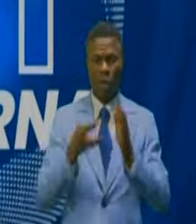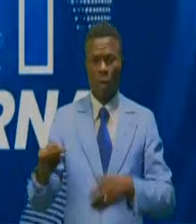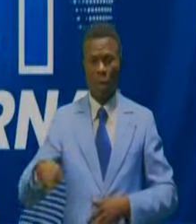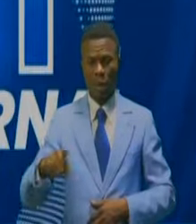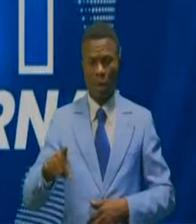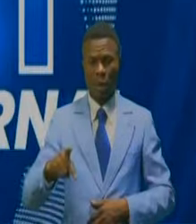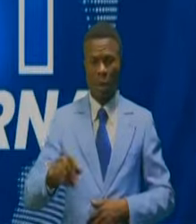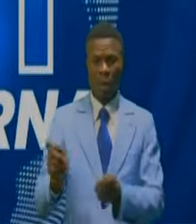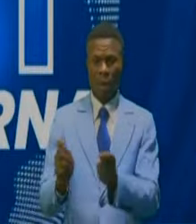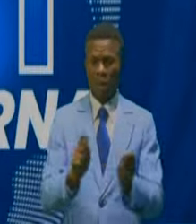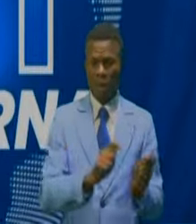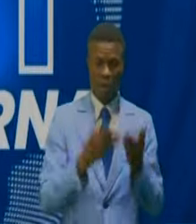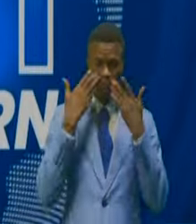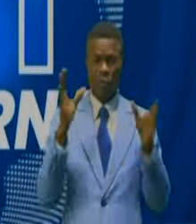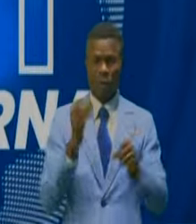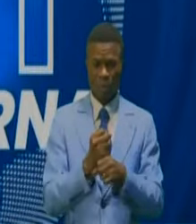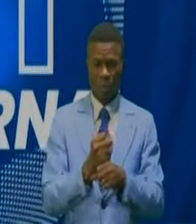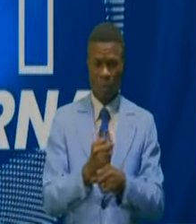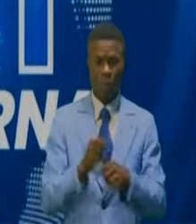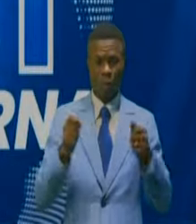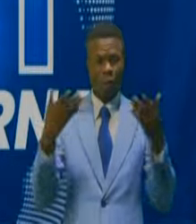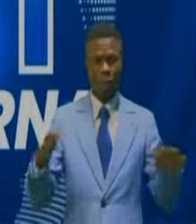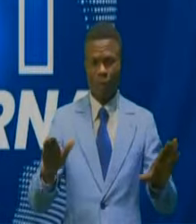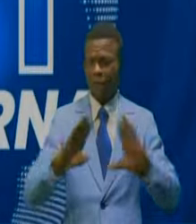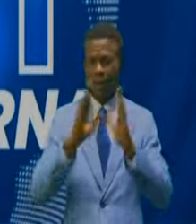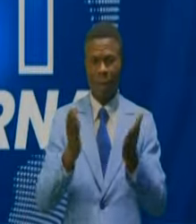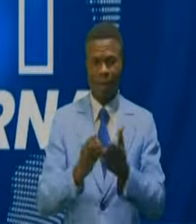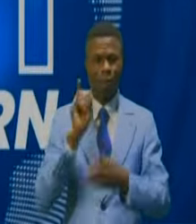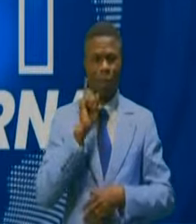province du Tanganyika. Voilà. Fin de ce journal.